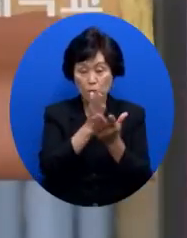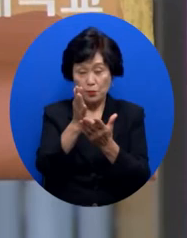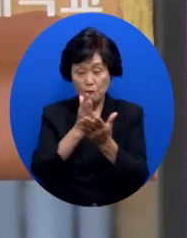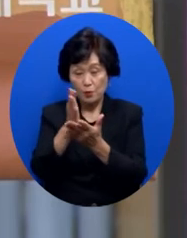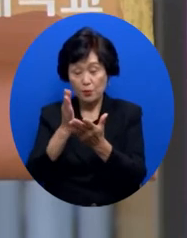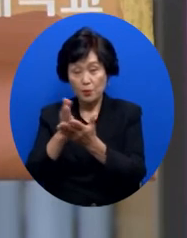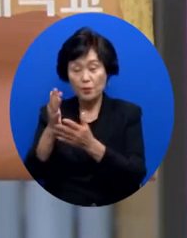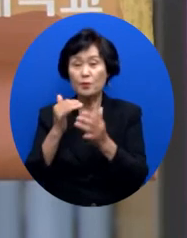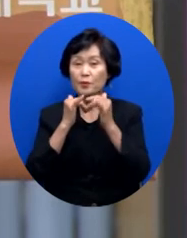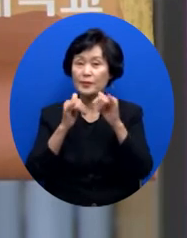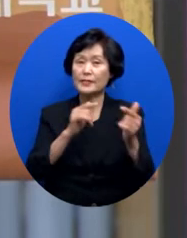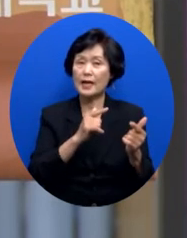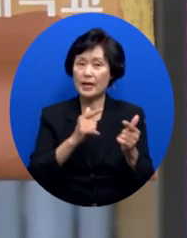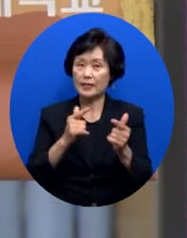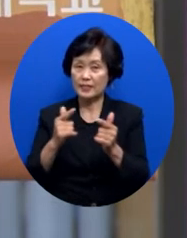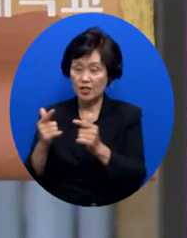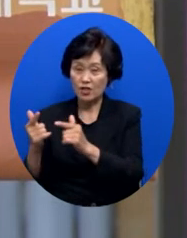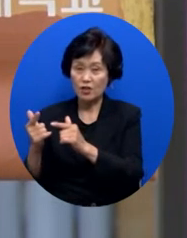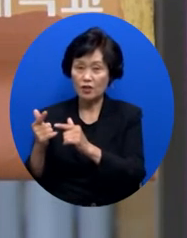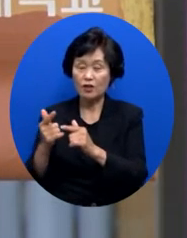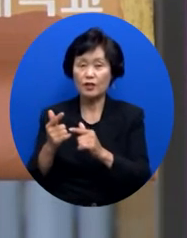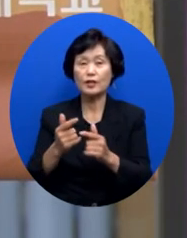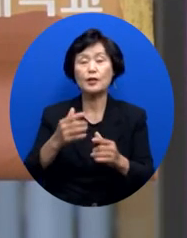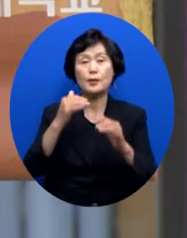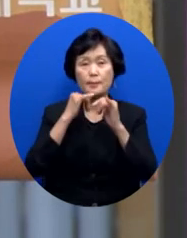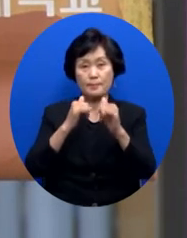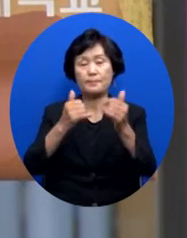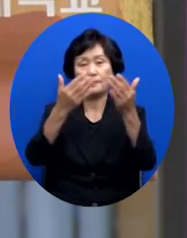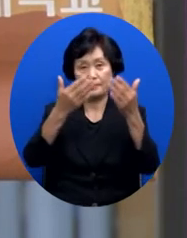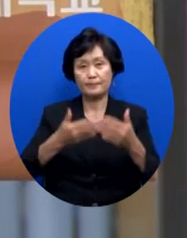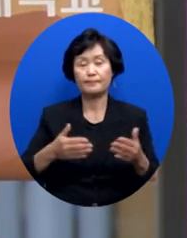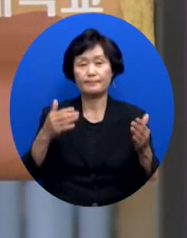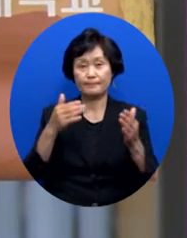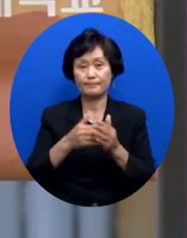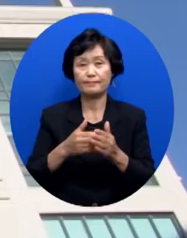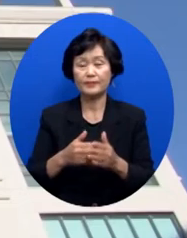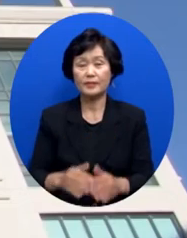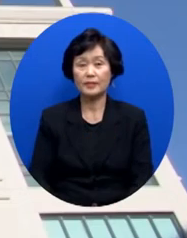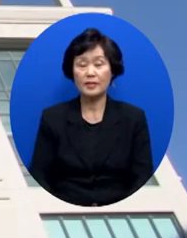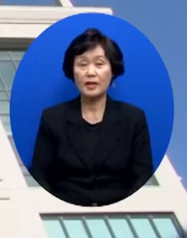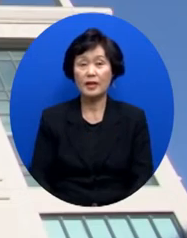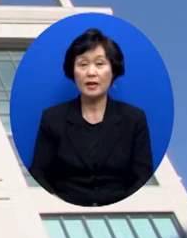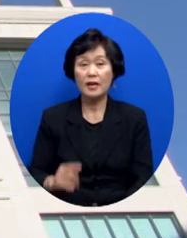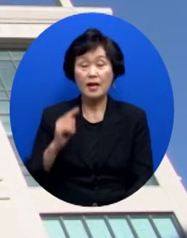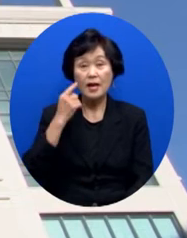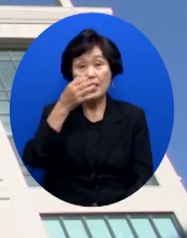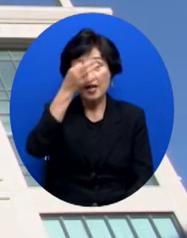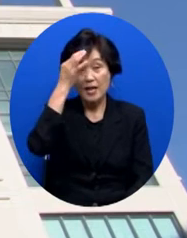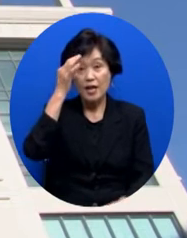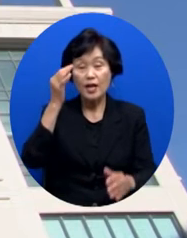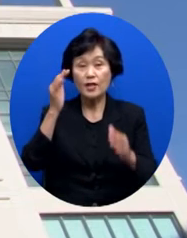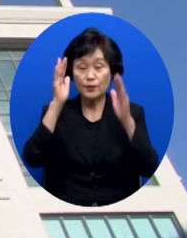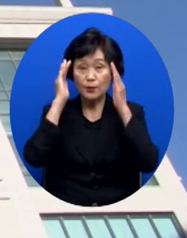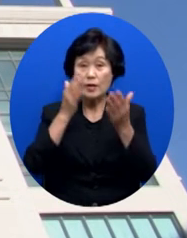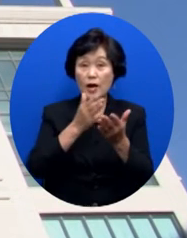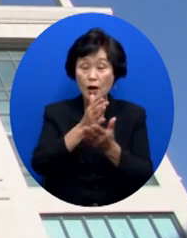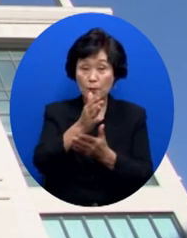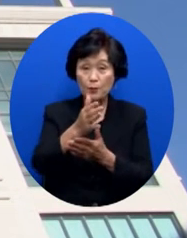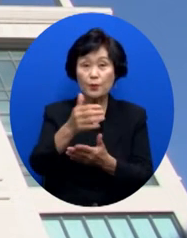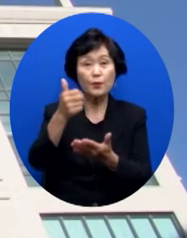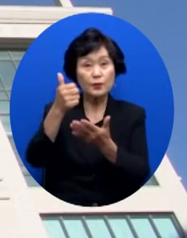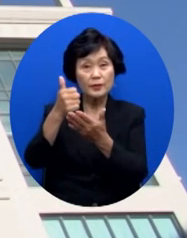패션 메이크업 스테이지 메이크업 부문 등에서 수상했습니다 백성 여대 뷰티예술학부 허정 노각 부자는